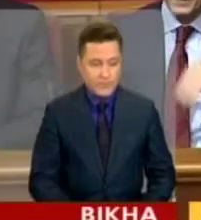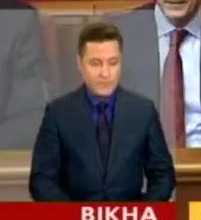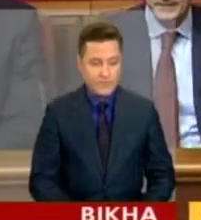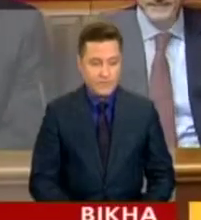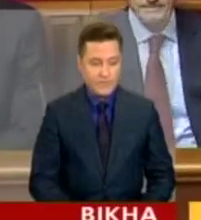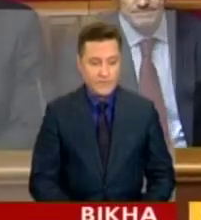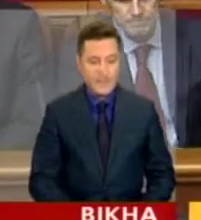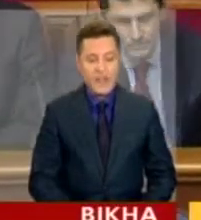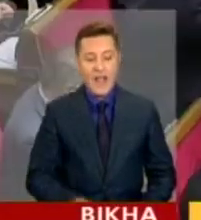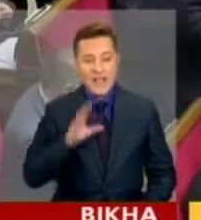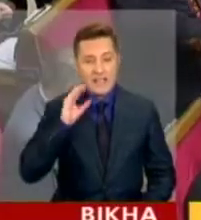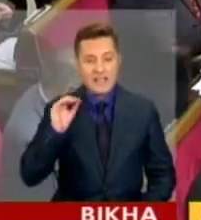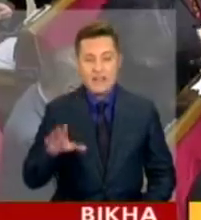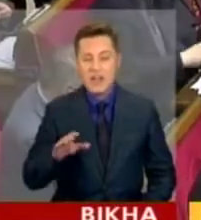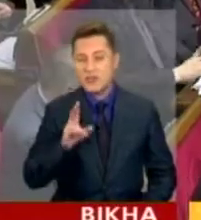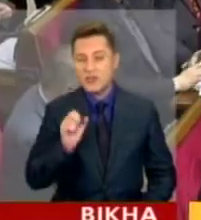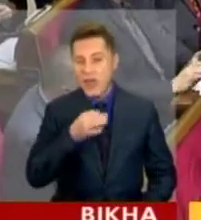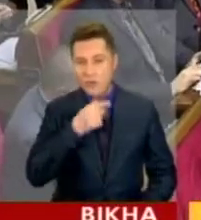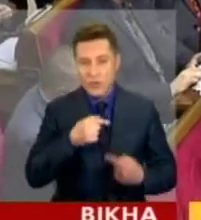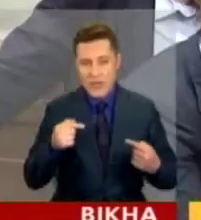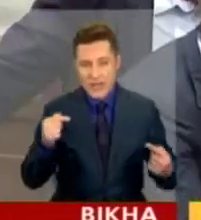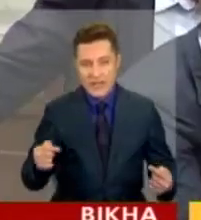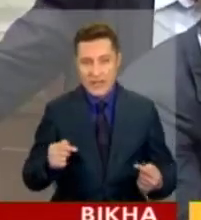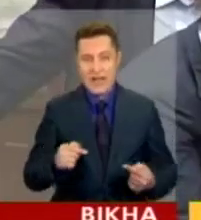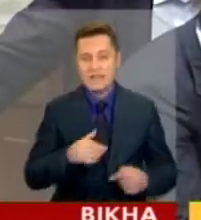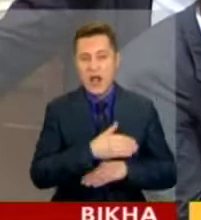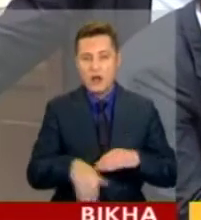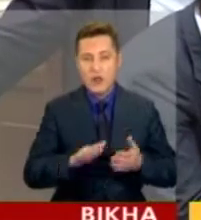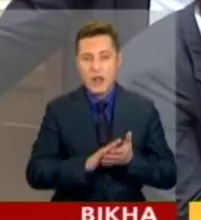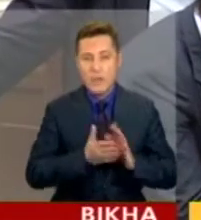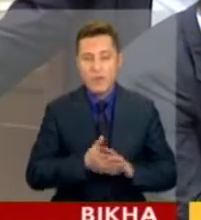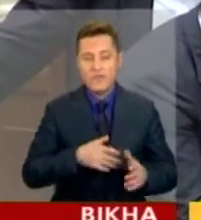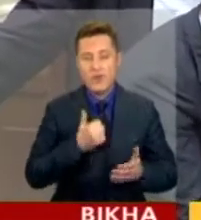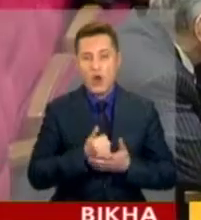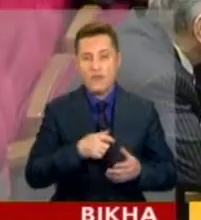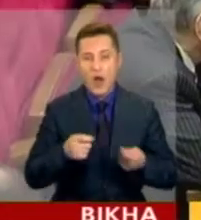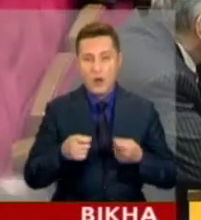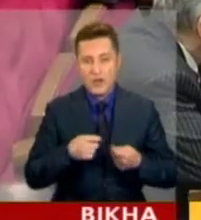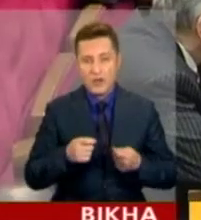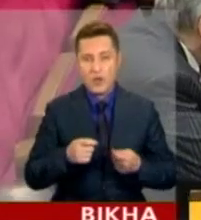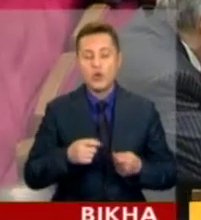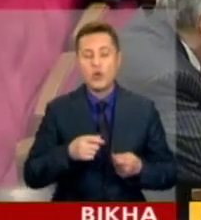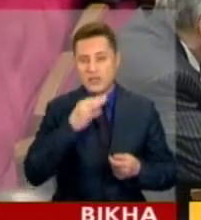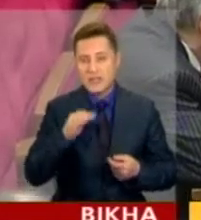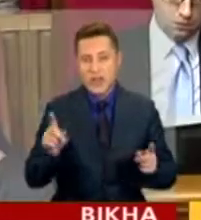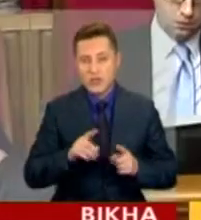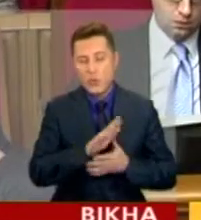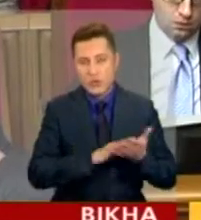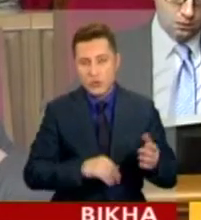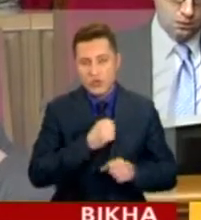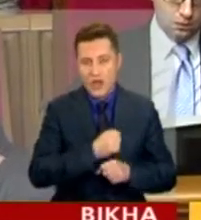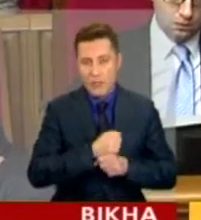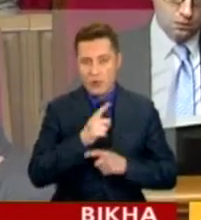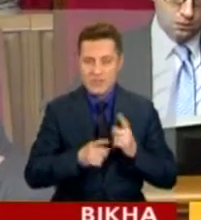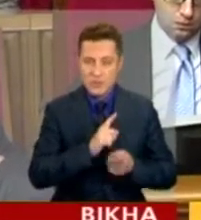Та незважаючи на будь-які закордонні домовленості, голова уряду пообіцяв, що вони продовжать роботу з децентралізації влади, зміни бюджетного